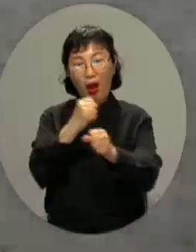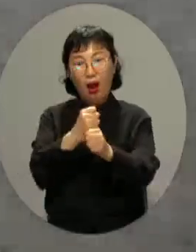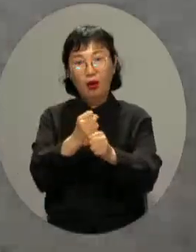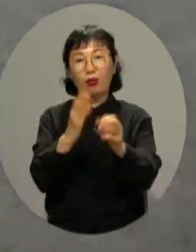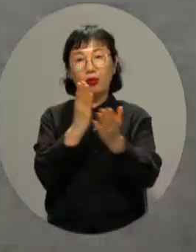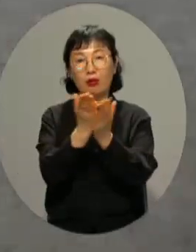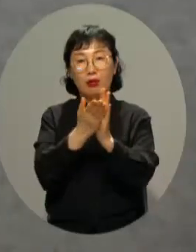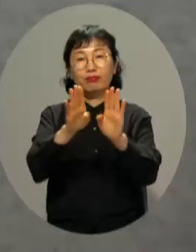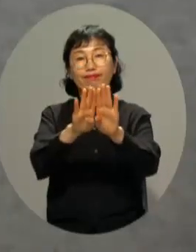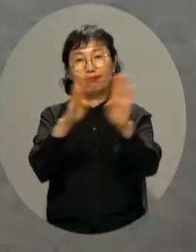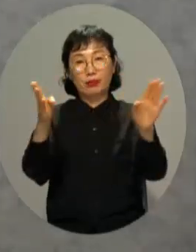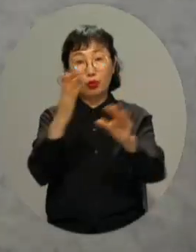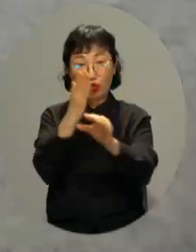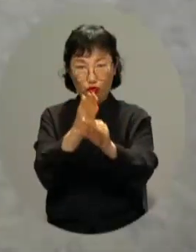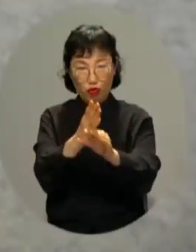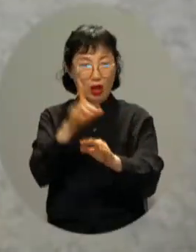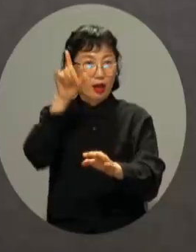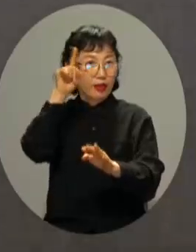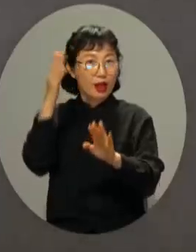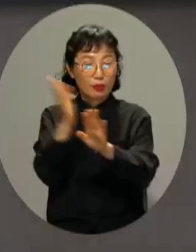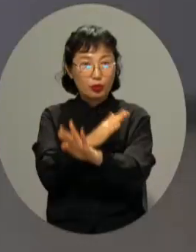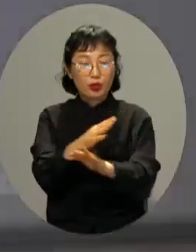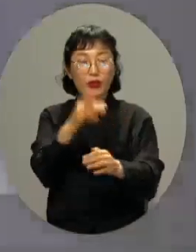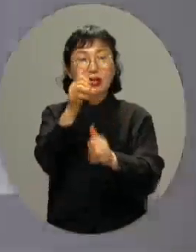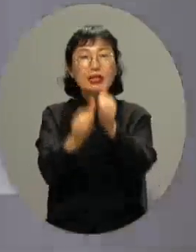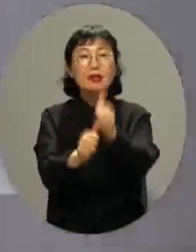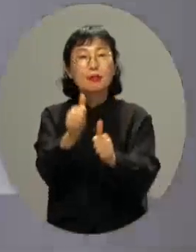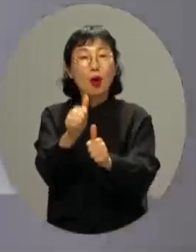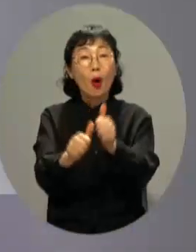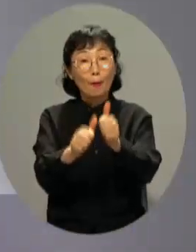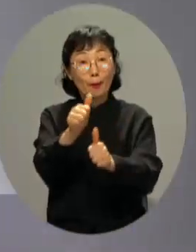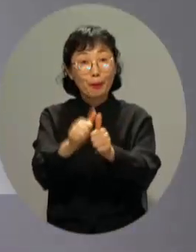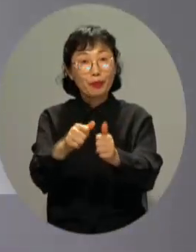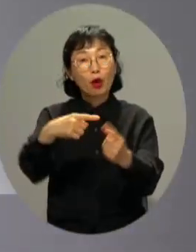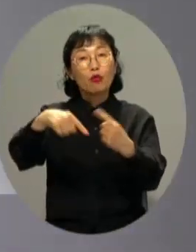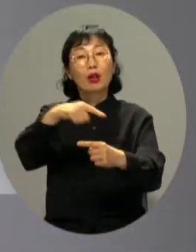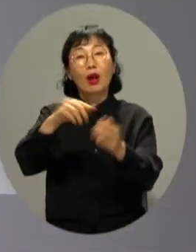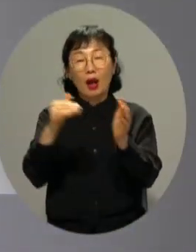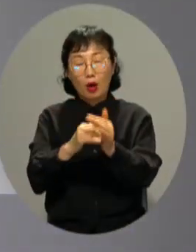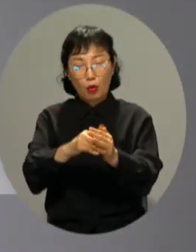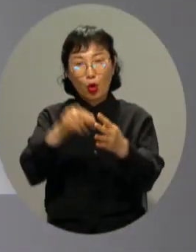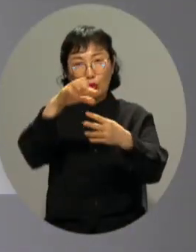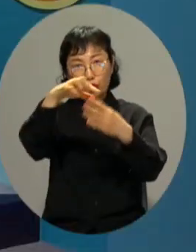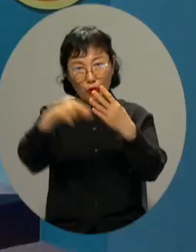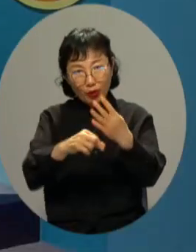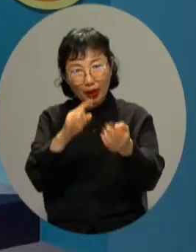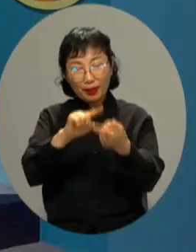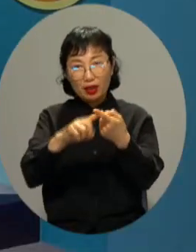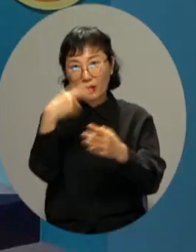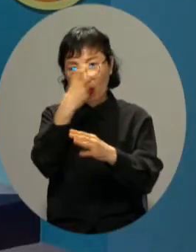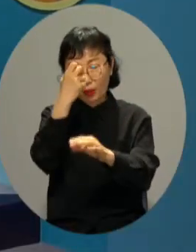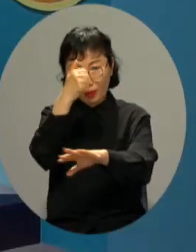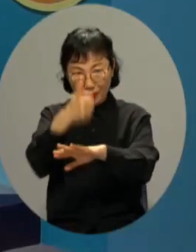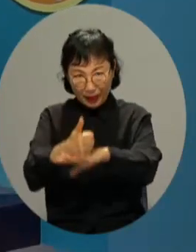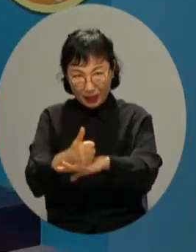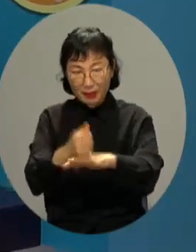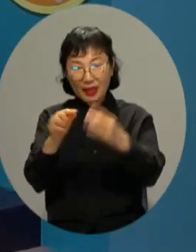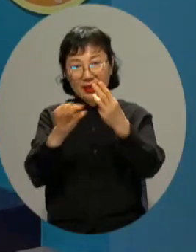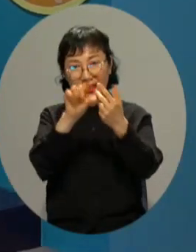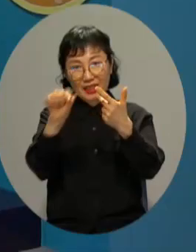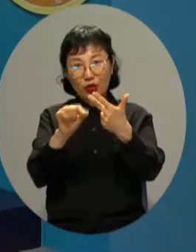개관하고요. 체험관은 내일부터 시범 운영에 들어가 시설과 프로그램을 점검한 뒤 7월에